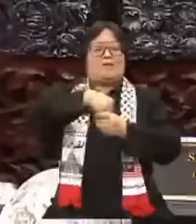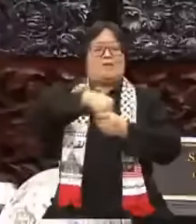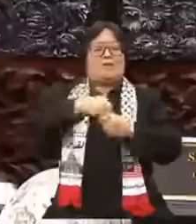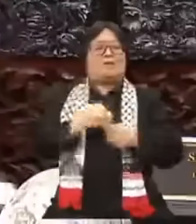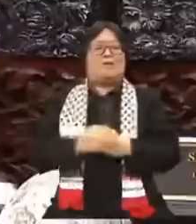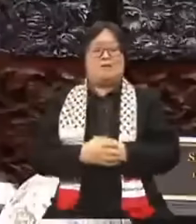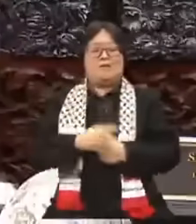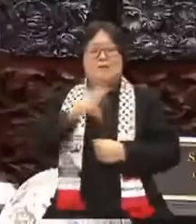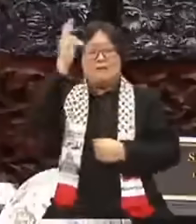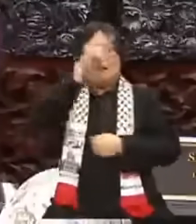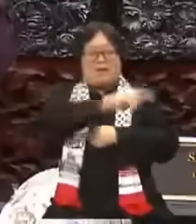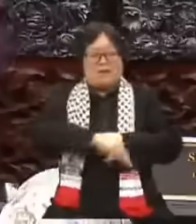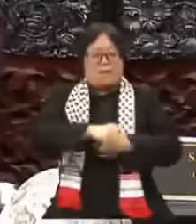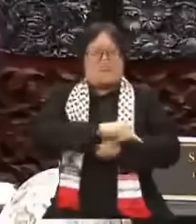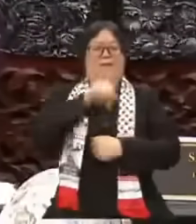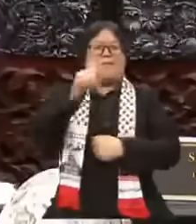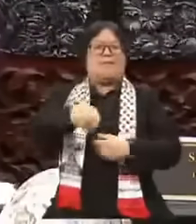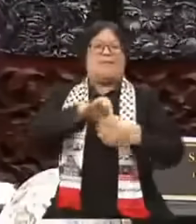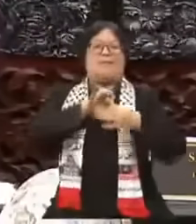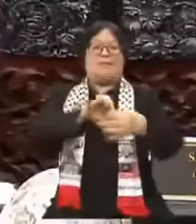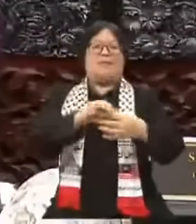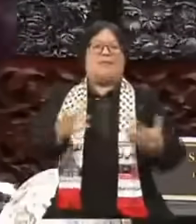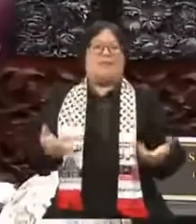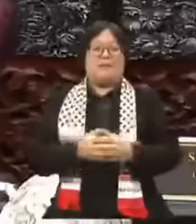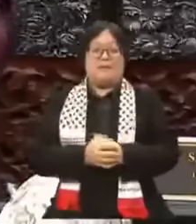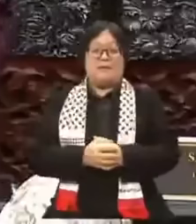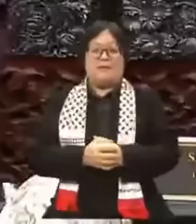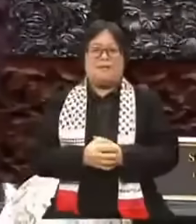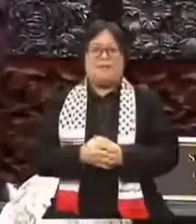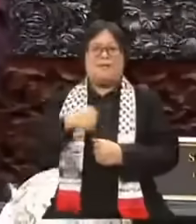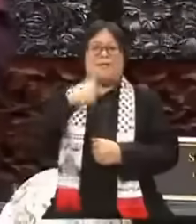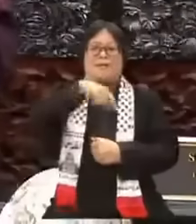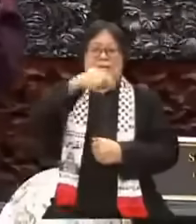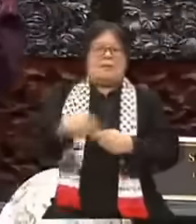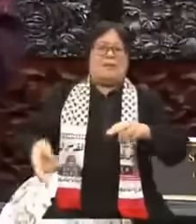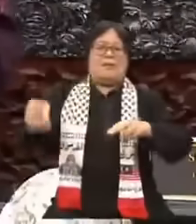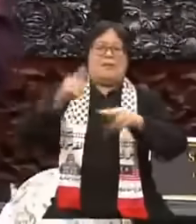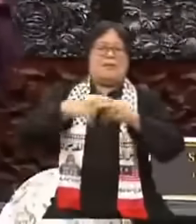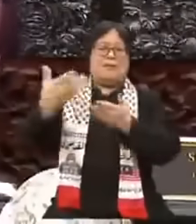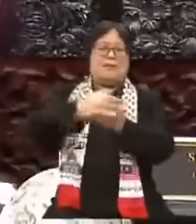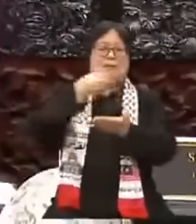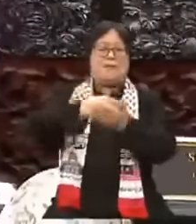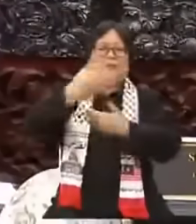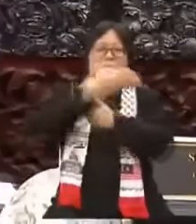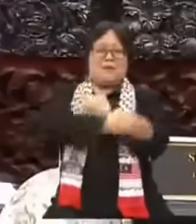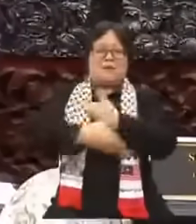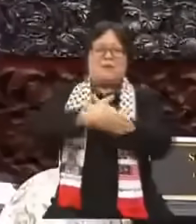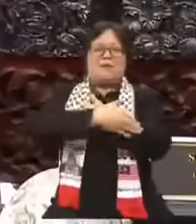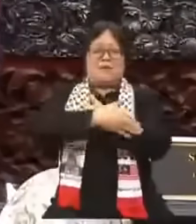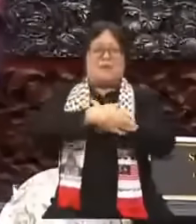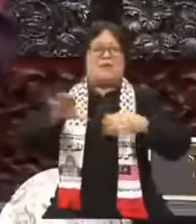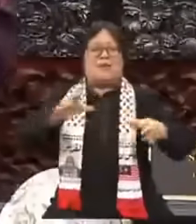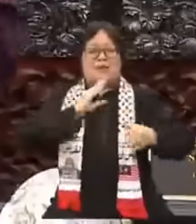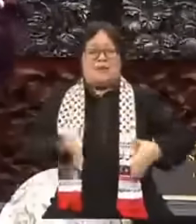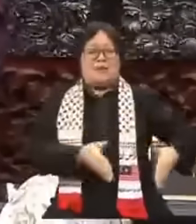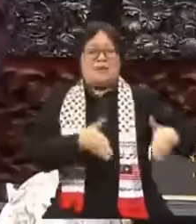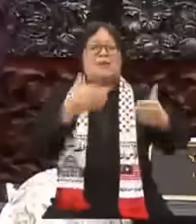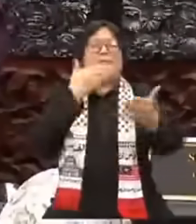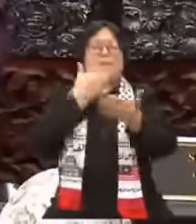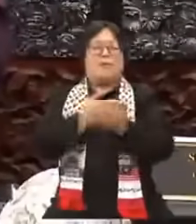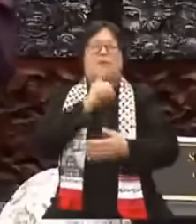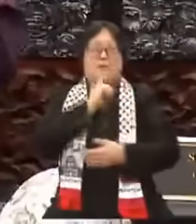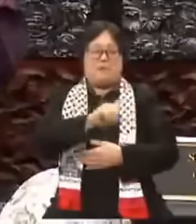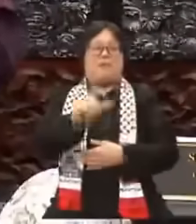dan kerajaan-kerajaan Negeri kena beri kerjasama dan kita kena Tambahkan lagi pendapatan negara untuk buat pengairan baik